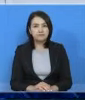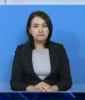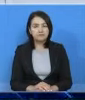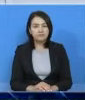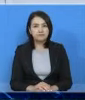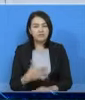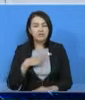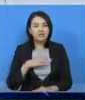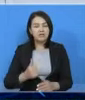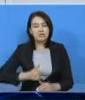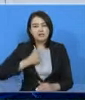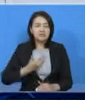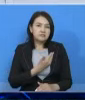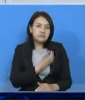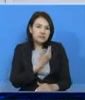Для солдат пожелаю,